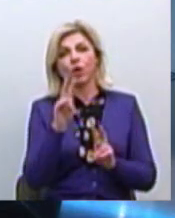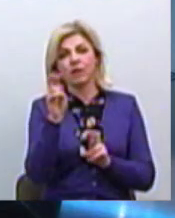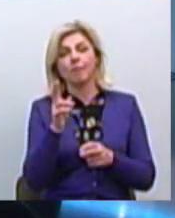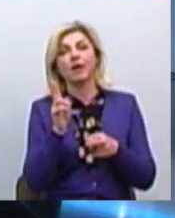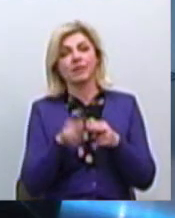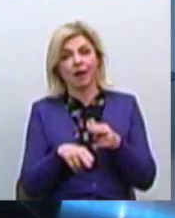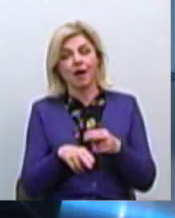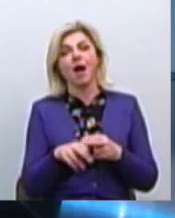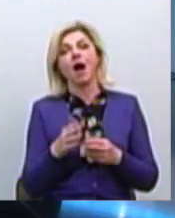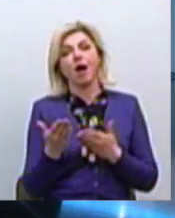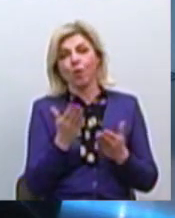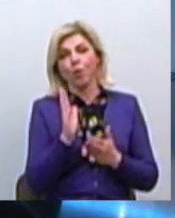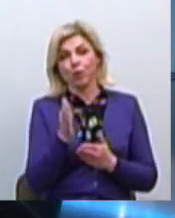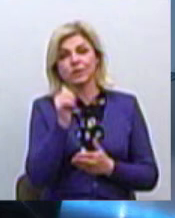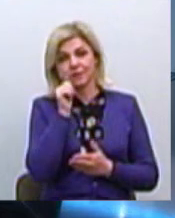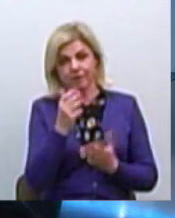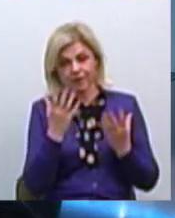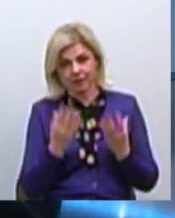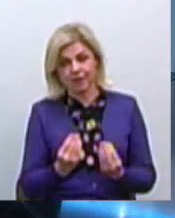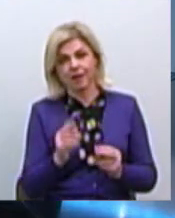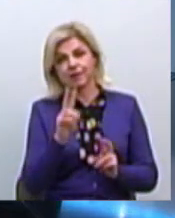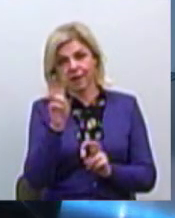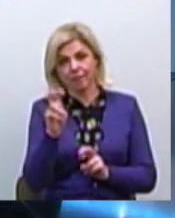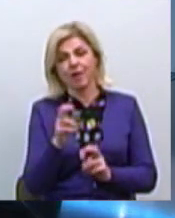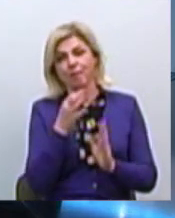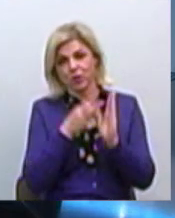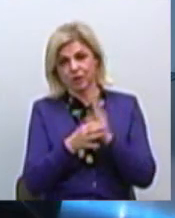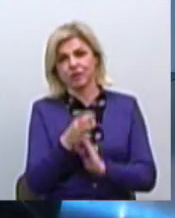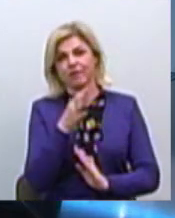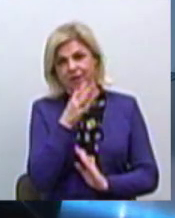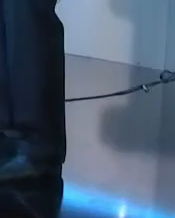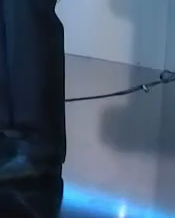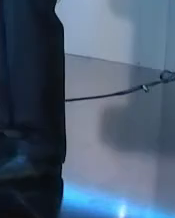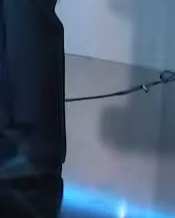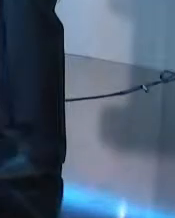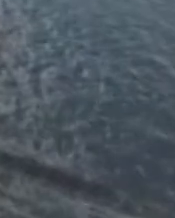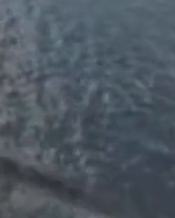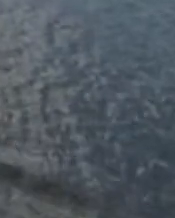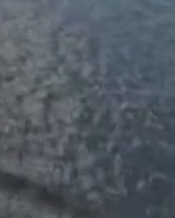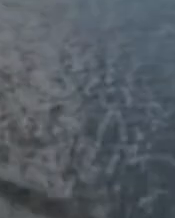закінчується. Якою буде наступна тема дня, підкаже наступний день. На все добре.